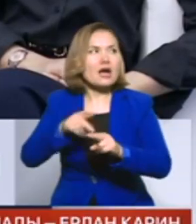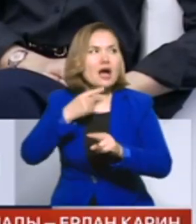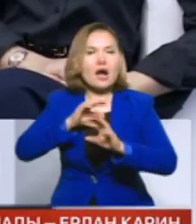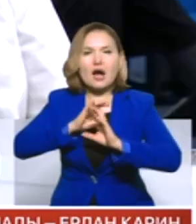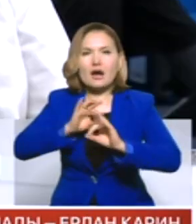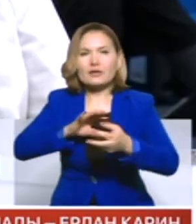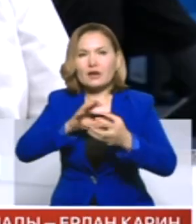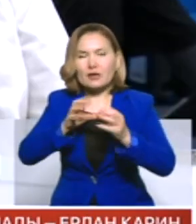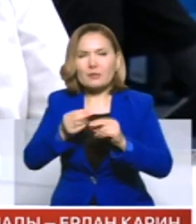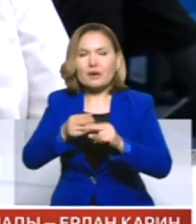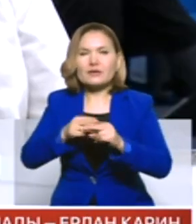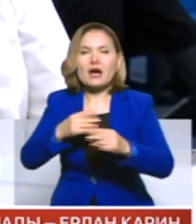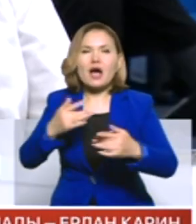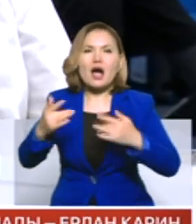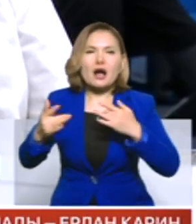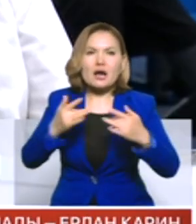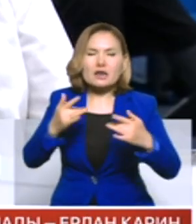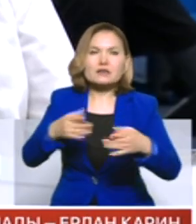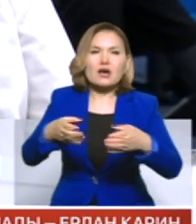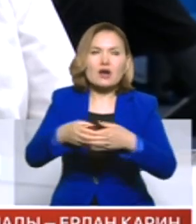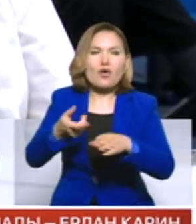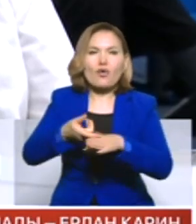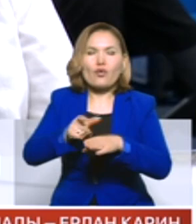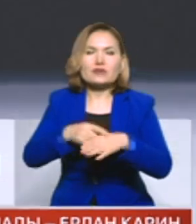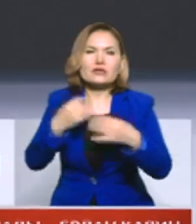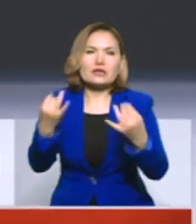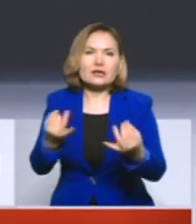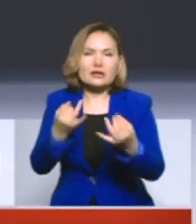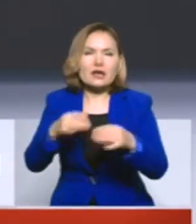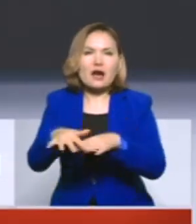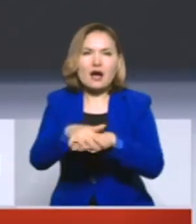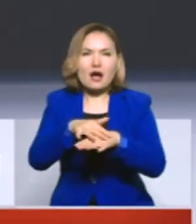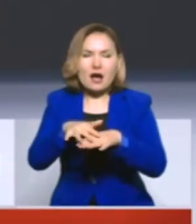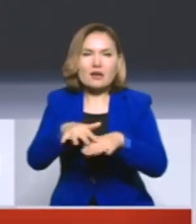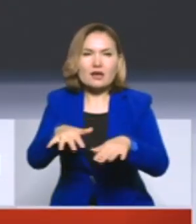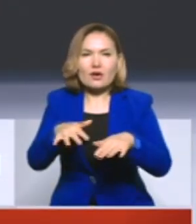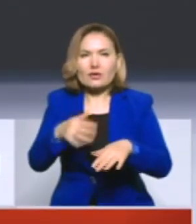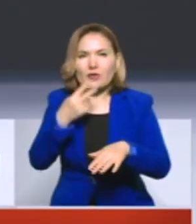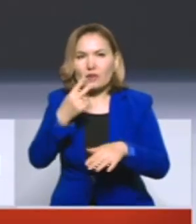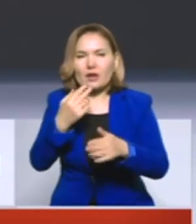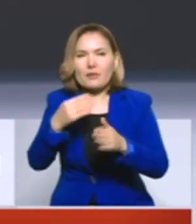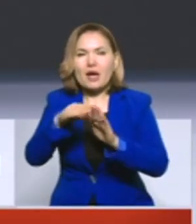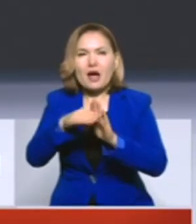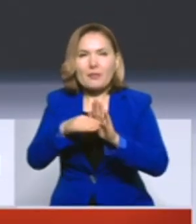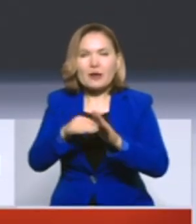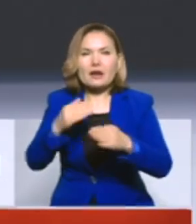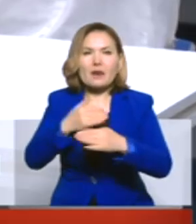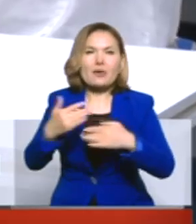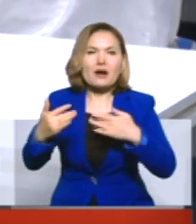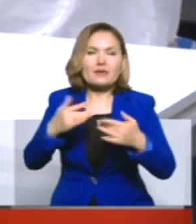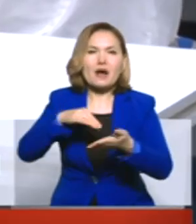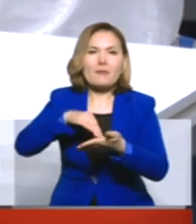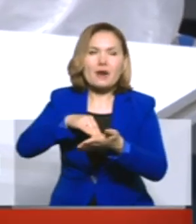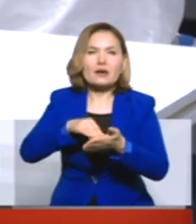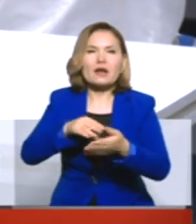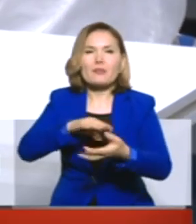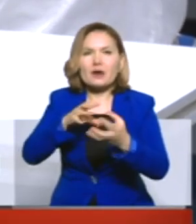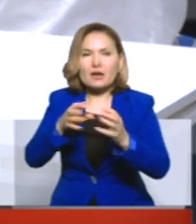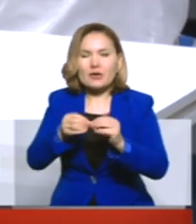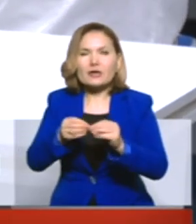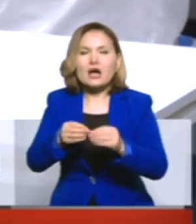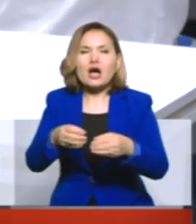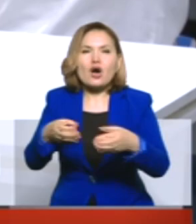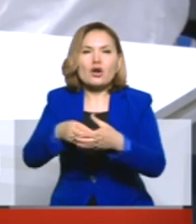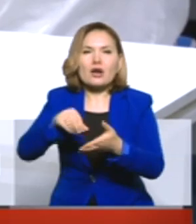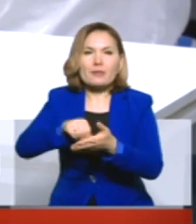Савастияновтың айтуынша, бұл гастрольдер театр үшін емтихан тапсырумен бірдей. Бағдарламада театр залында балет әртістерінің қатысуымен бірге